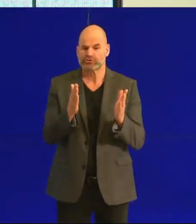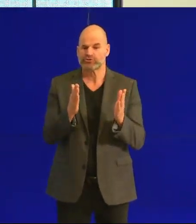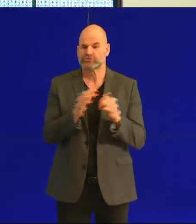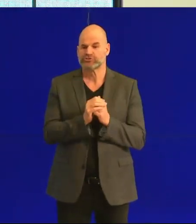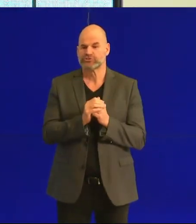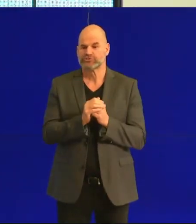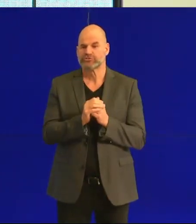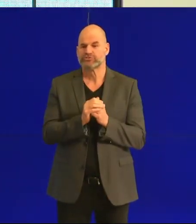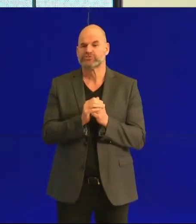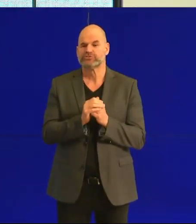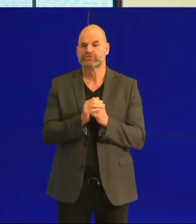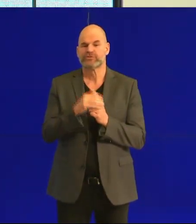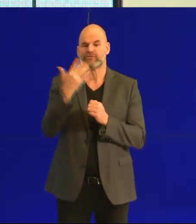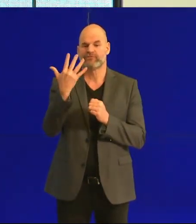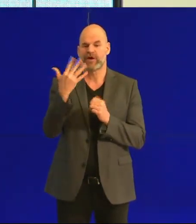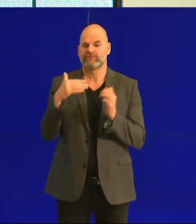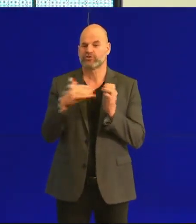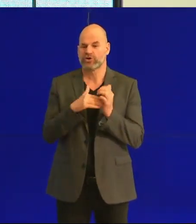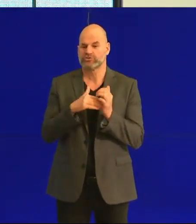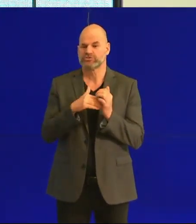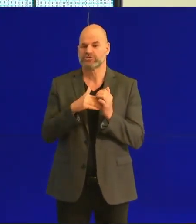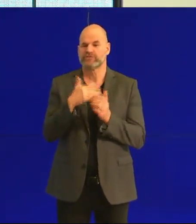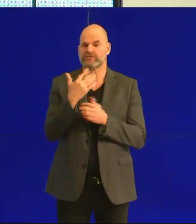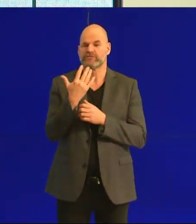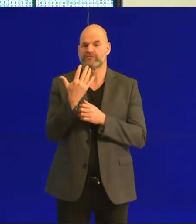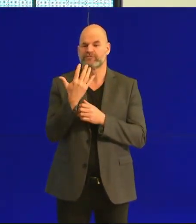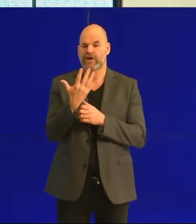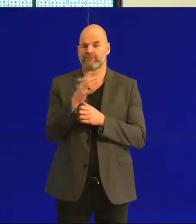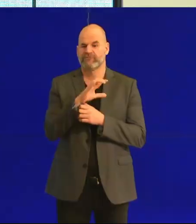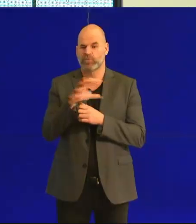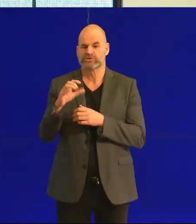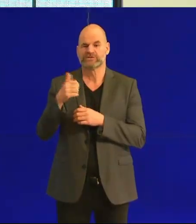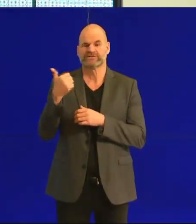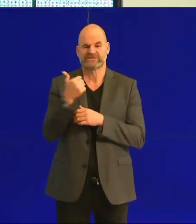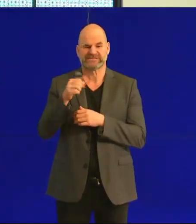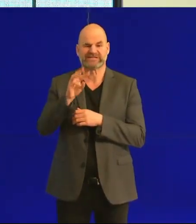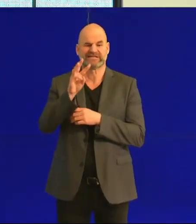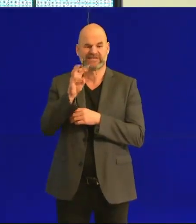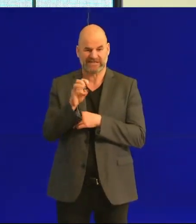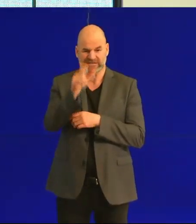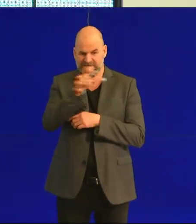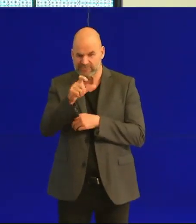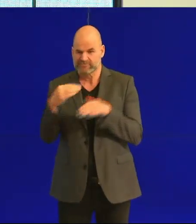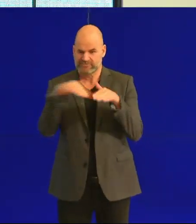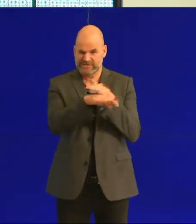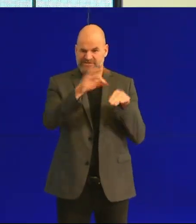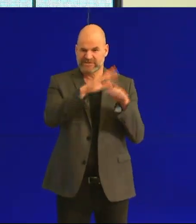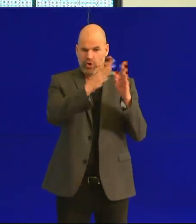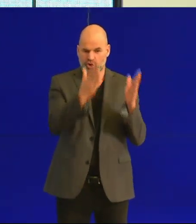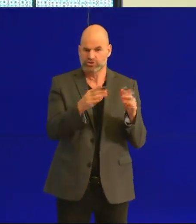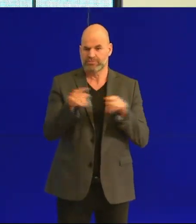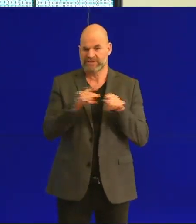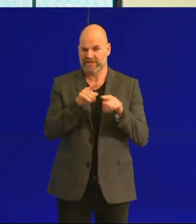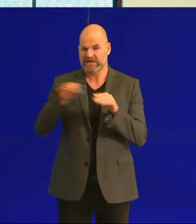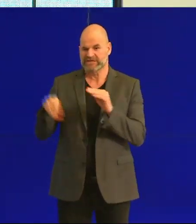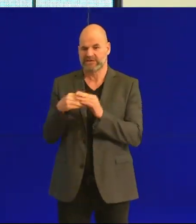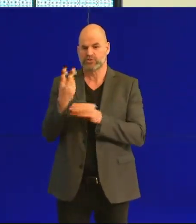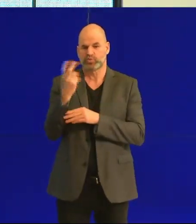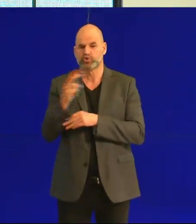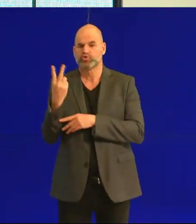le brent au total on patiente annoncé que la fda sont très fortes cet art est